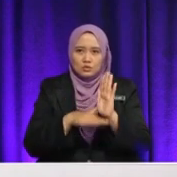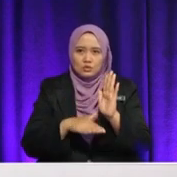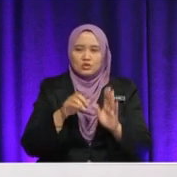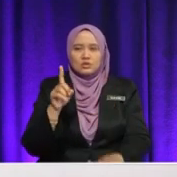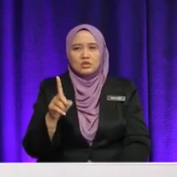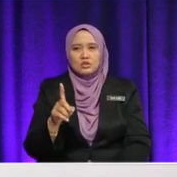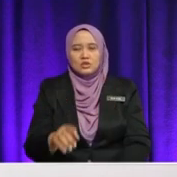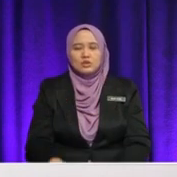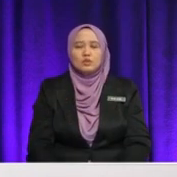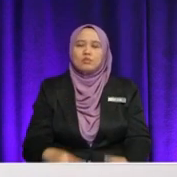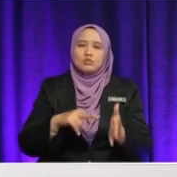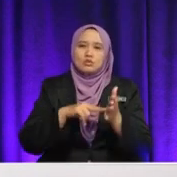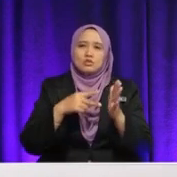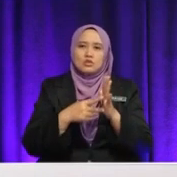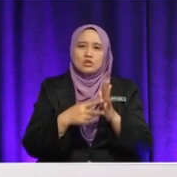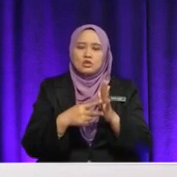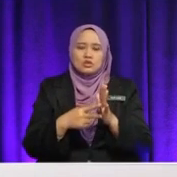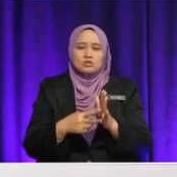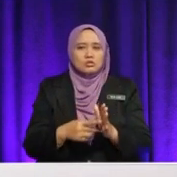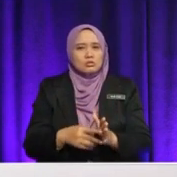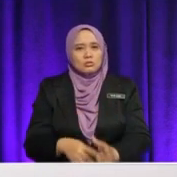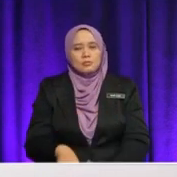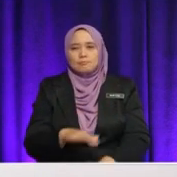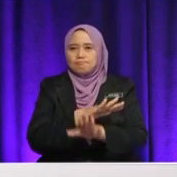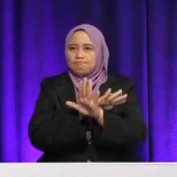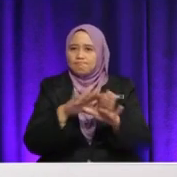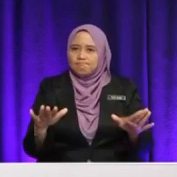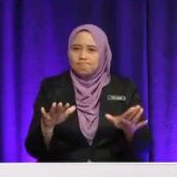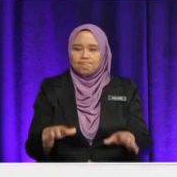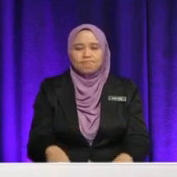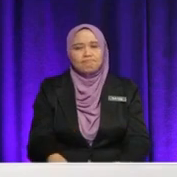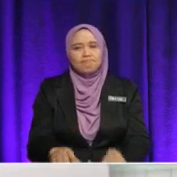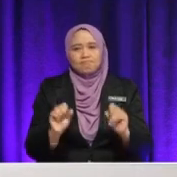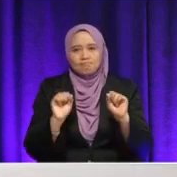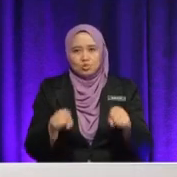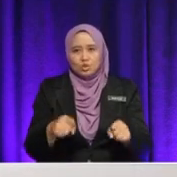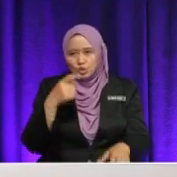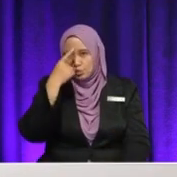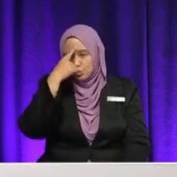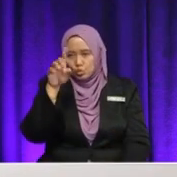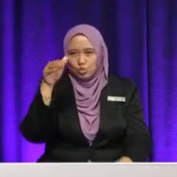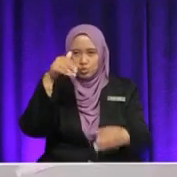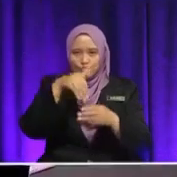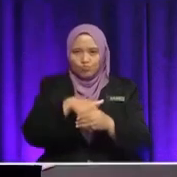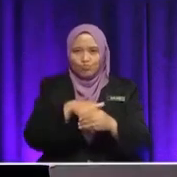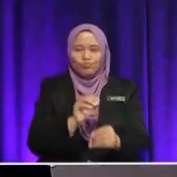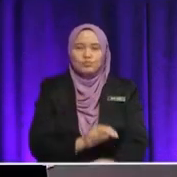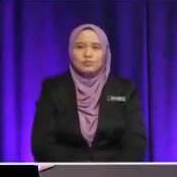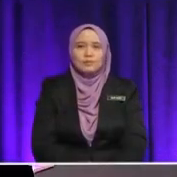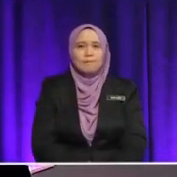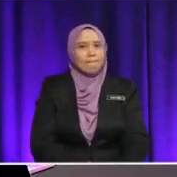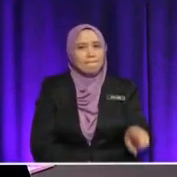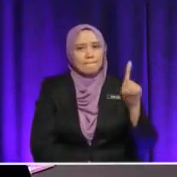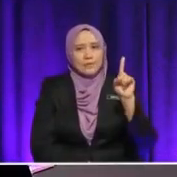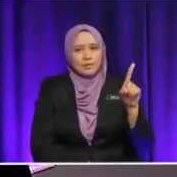menyangka tidak menepati syarat yang ditentukan mati aja kayak kita lihat aku sarannya baik yang pertama